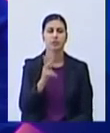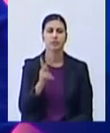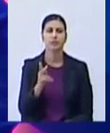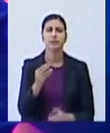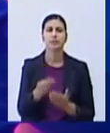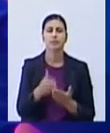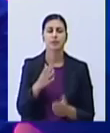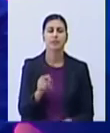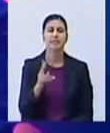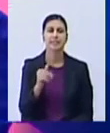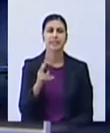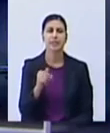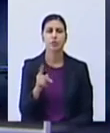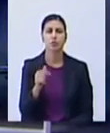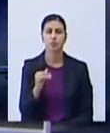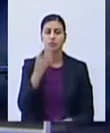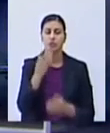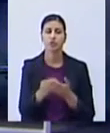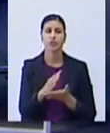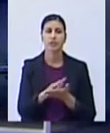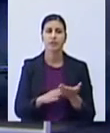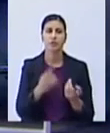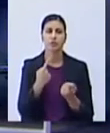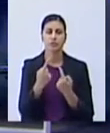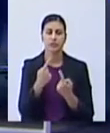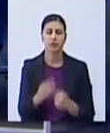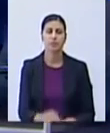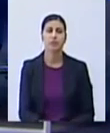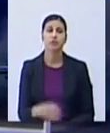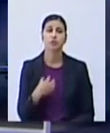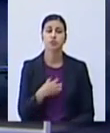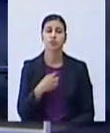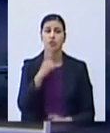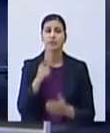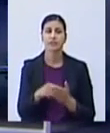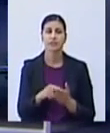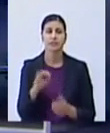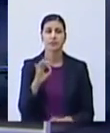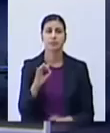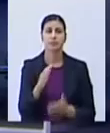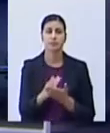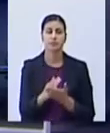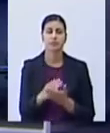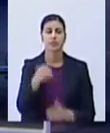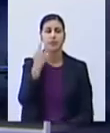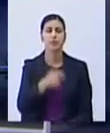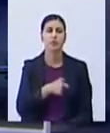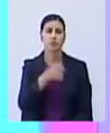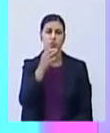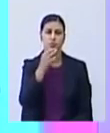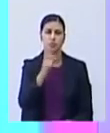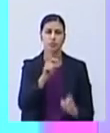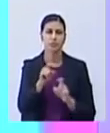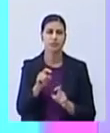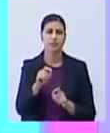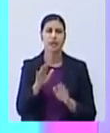ბატონი თებურ ციკლაური და ბატონი ზურაბლობია. ჩვენ განვაგრძობთ საუბარს მნიშვნელოვან საკითხებზე, რომელიც ამოჩევა. სანამ მათ სამაჟორიტარო ოლქებზე გადავალ